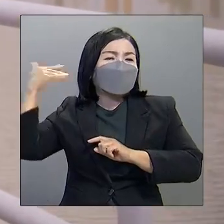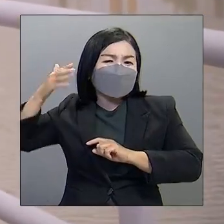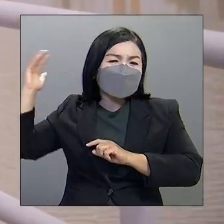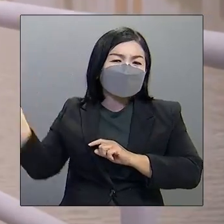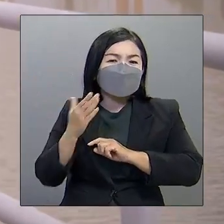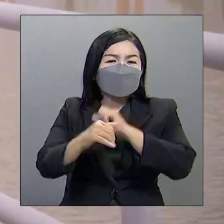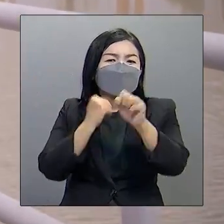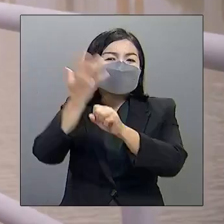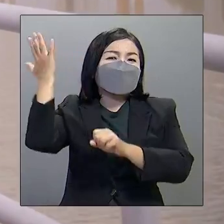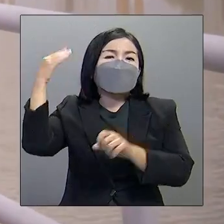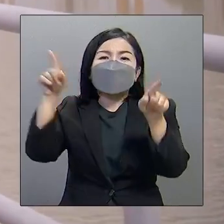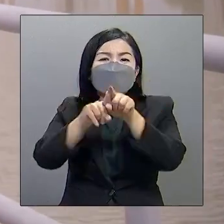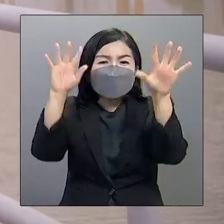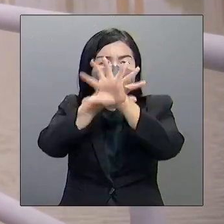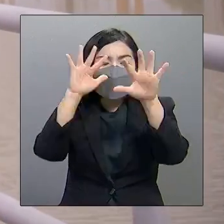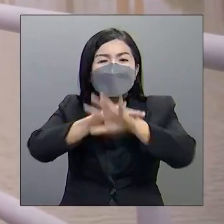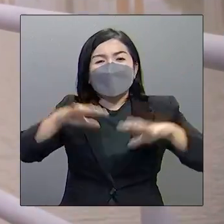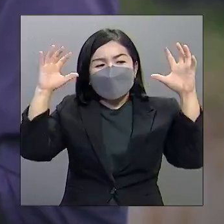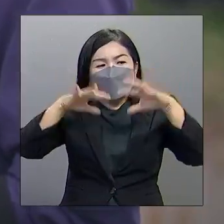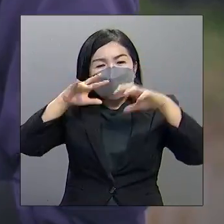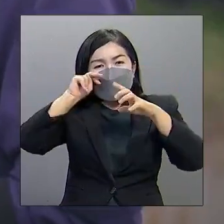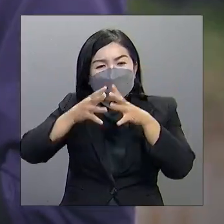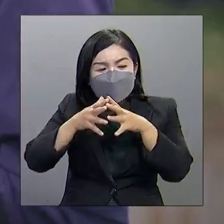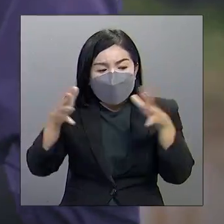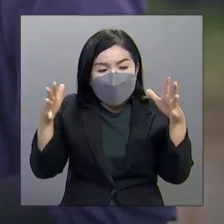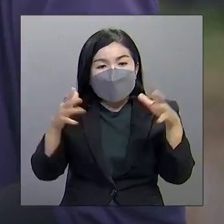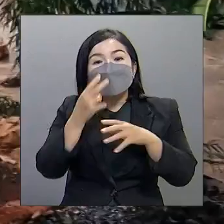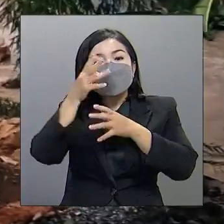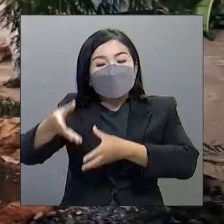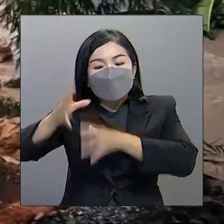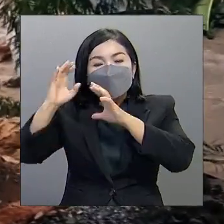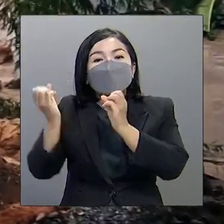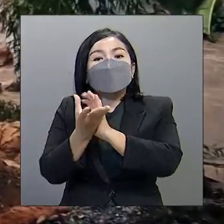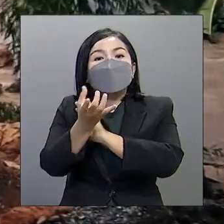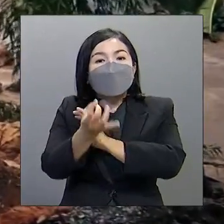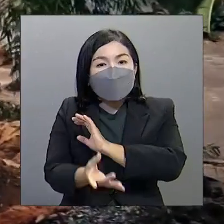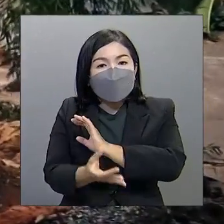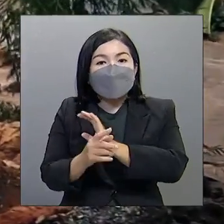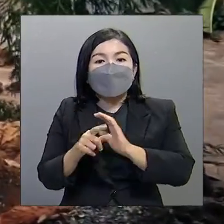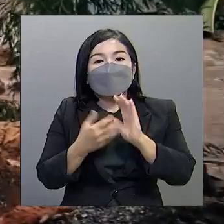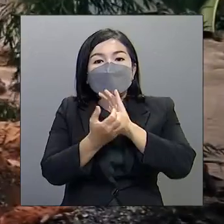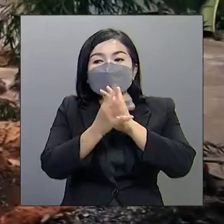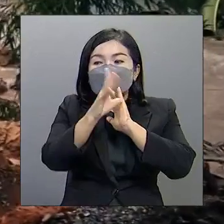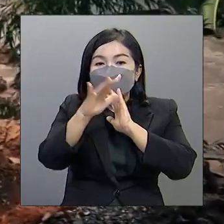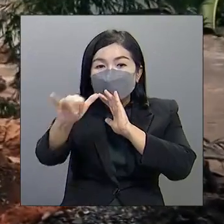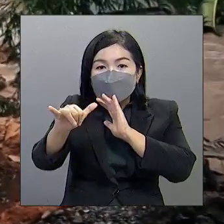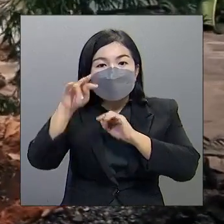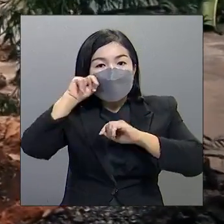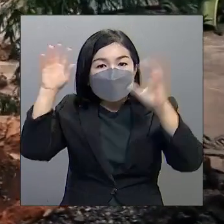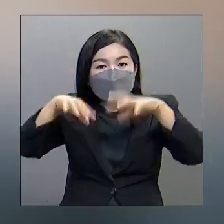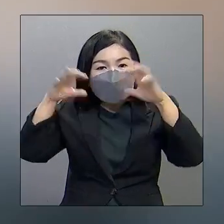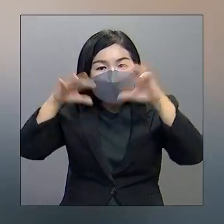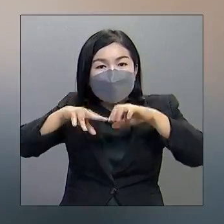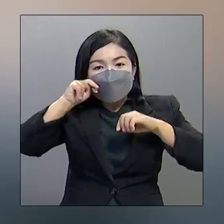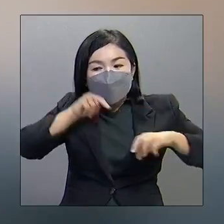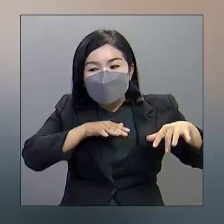อนปีที่แล้วต้องมาดูกันครับว่าพายุเตี้ยนหมู่ทำให้เกิดอะไรบ้างฝนตกหนักที่ชัยภูม ิน ะครับน้ำเนี่ยไหลไ